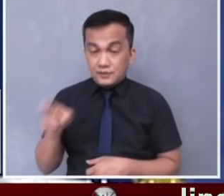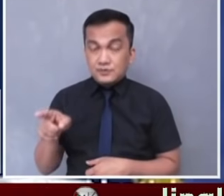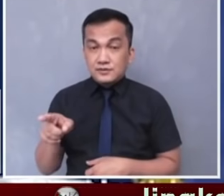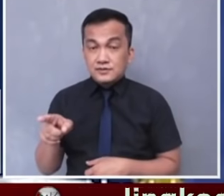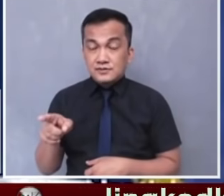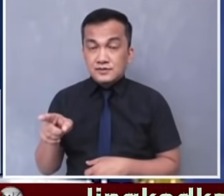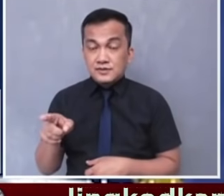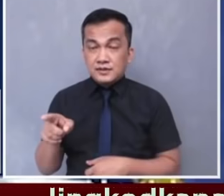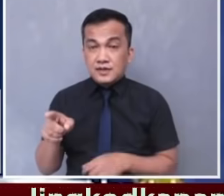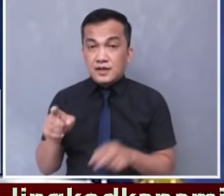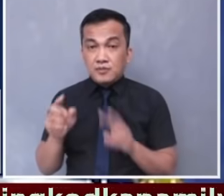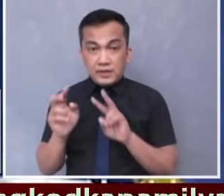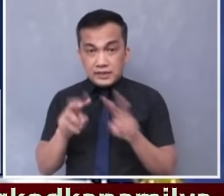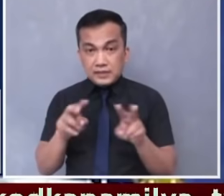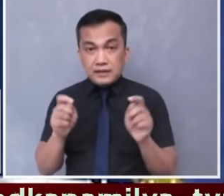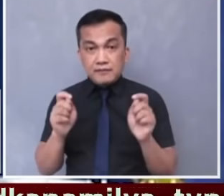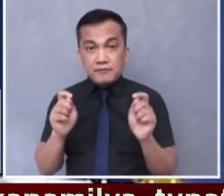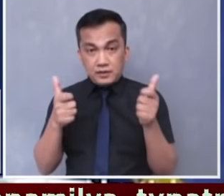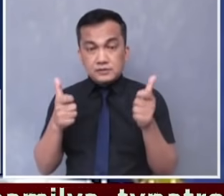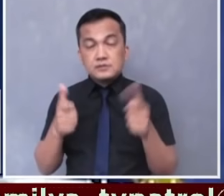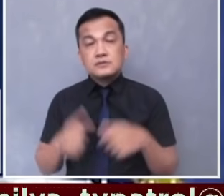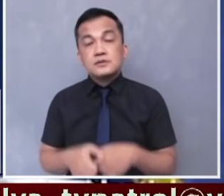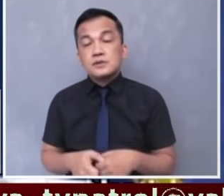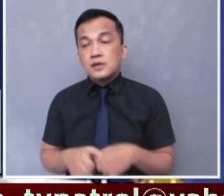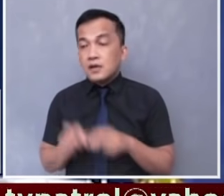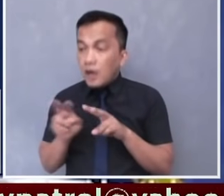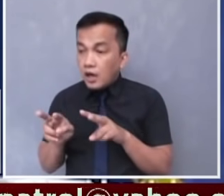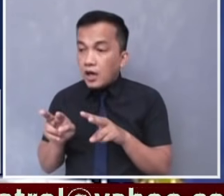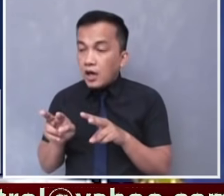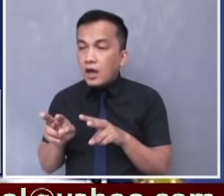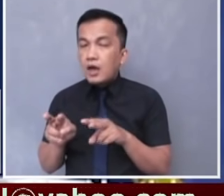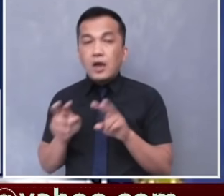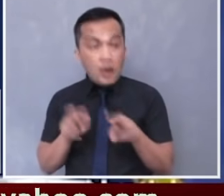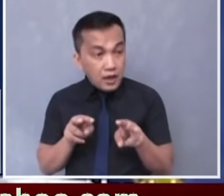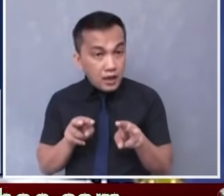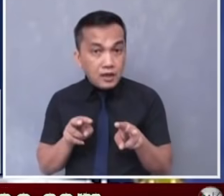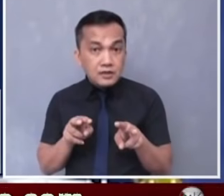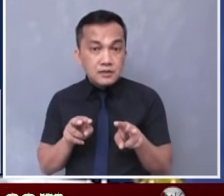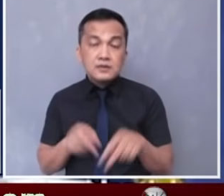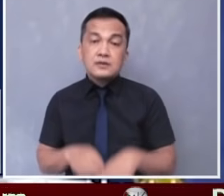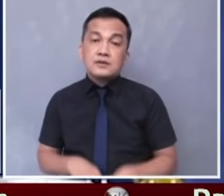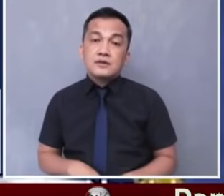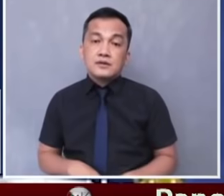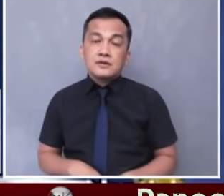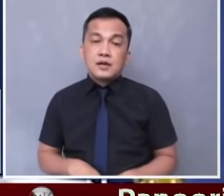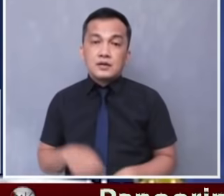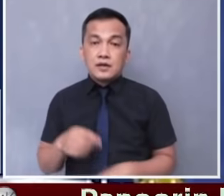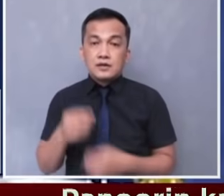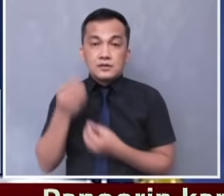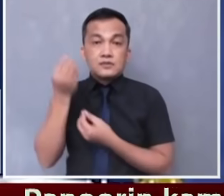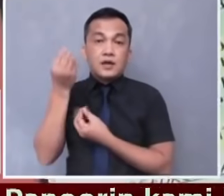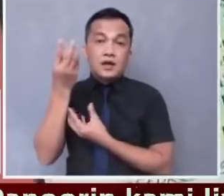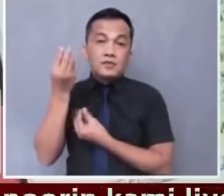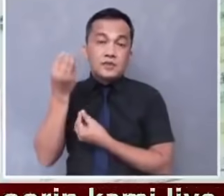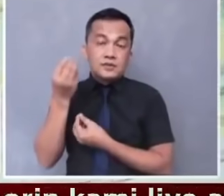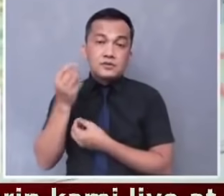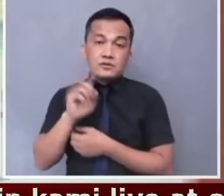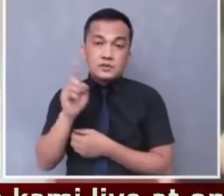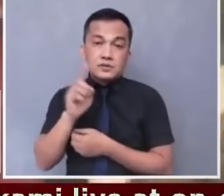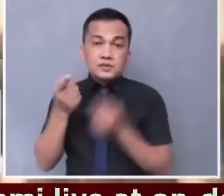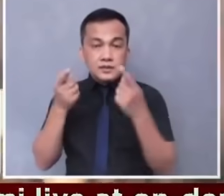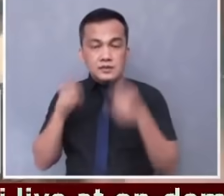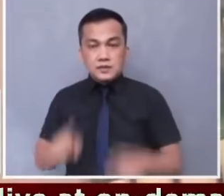makita kaagad that they can keep posted on what is happening.